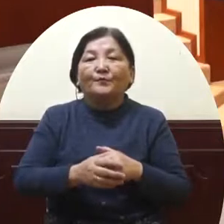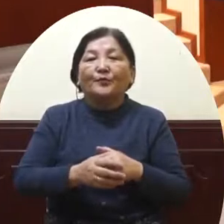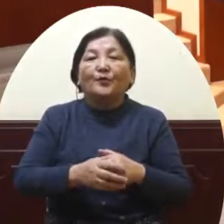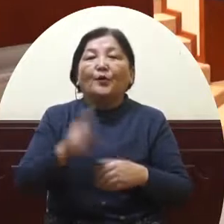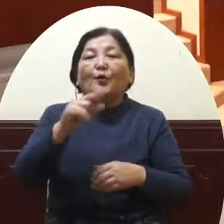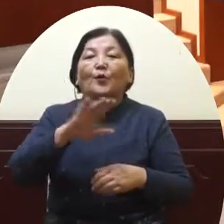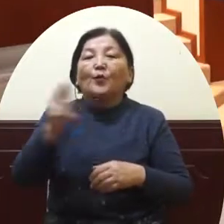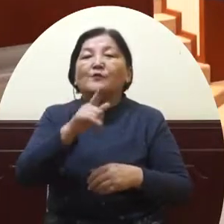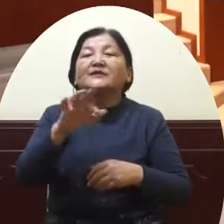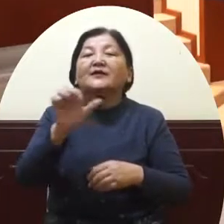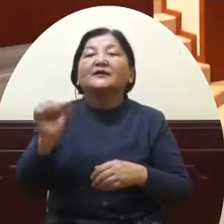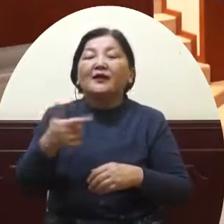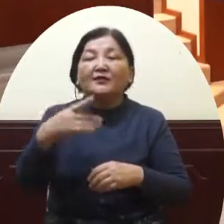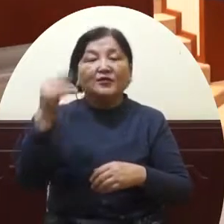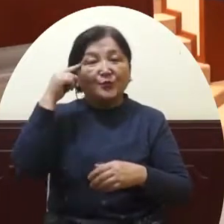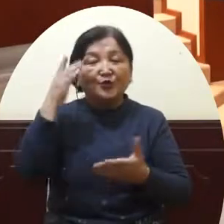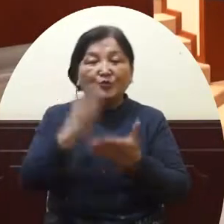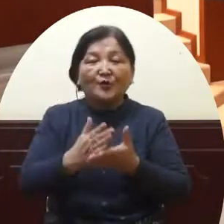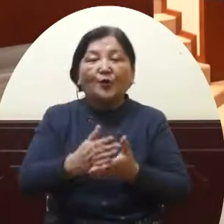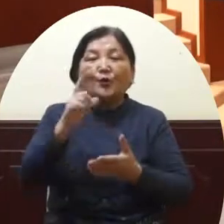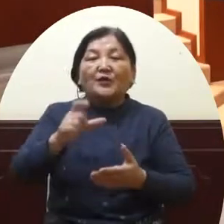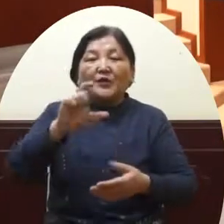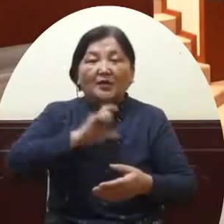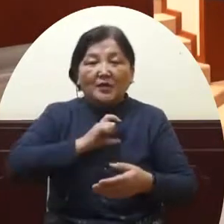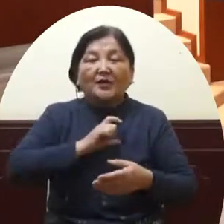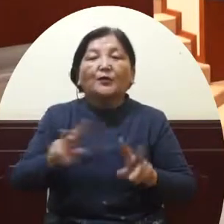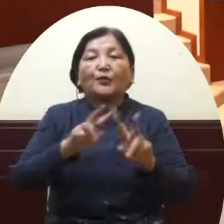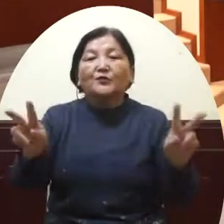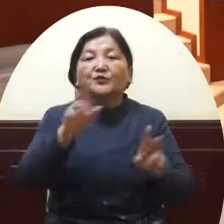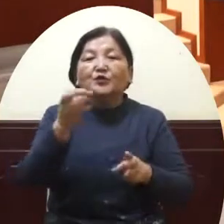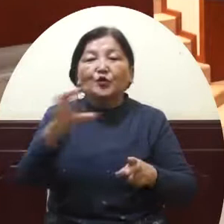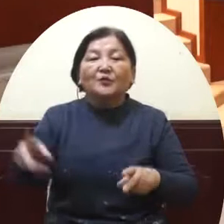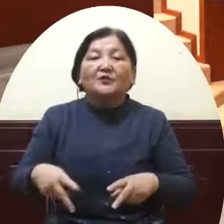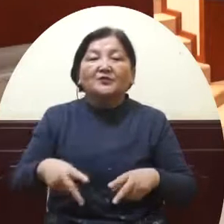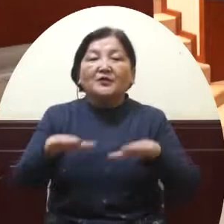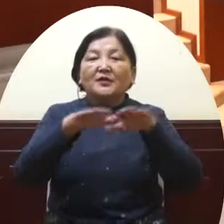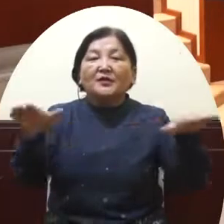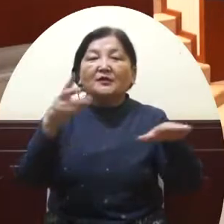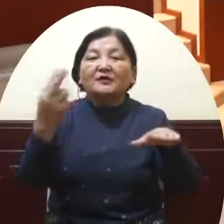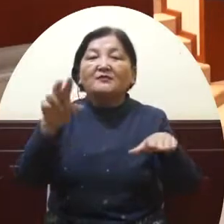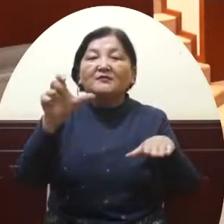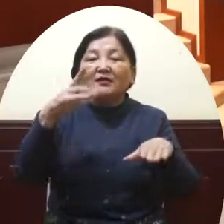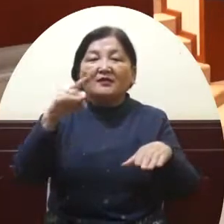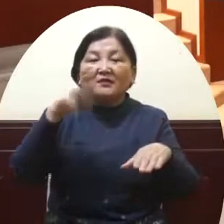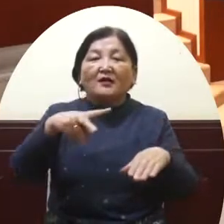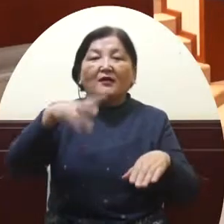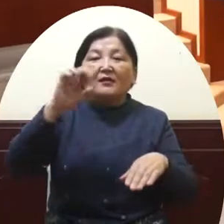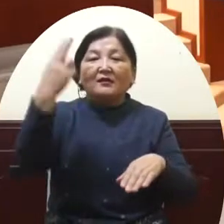хувь заяа юм. Хүн эрхийн үндэсний комиссийн эндрийг ашиглаж лекц уншина гэдэг бол бас тийм их